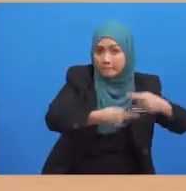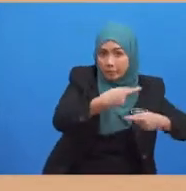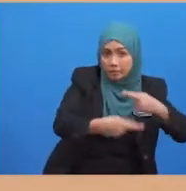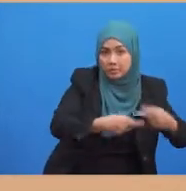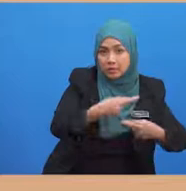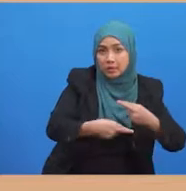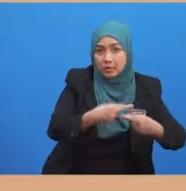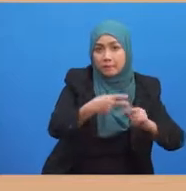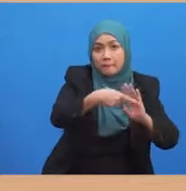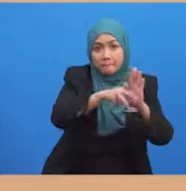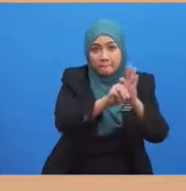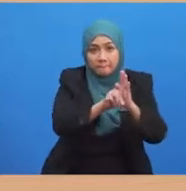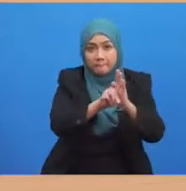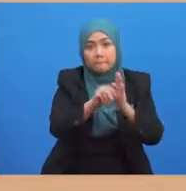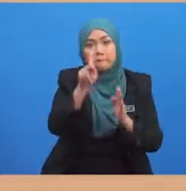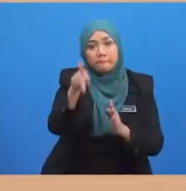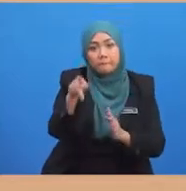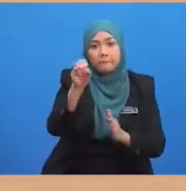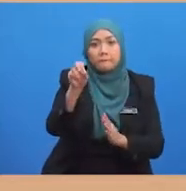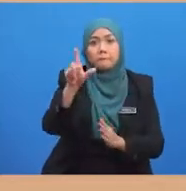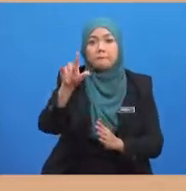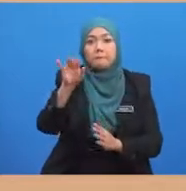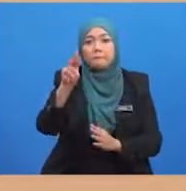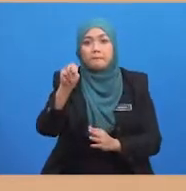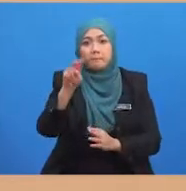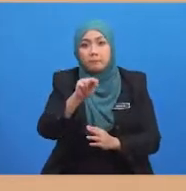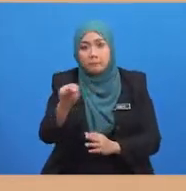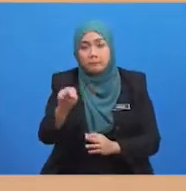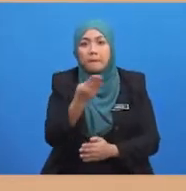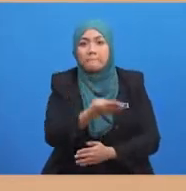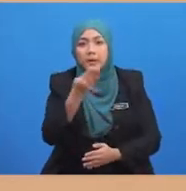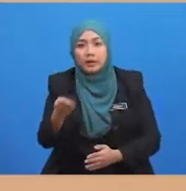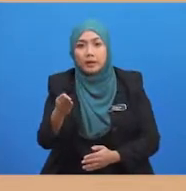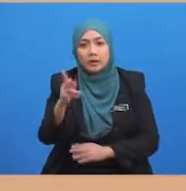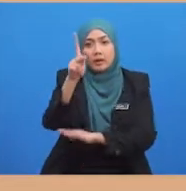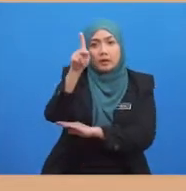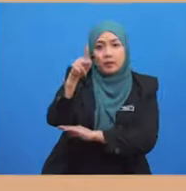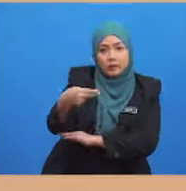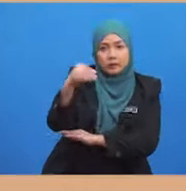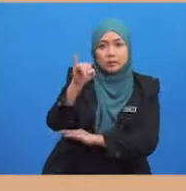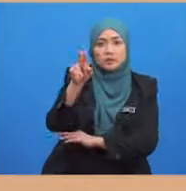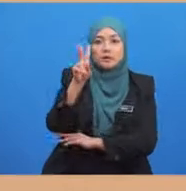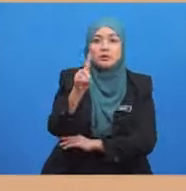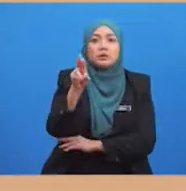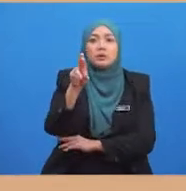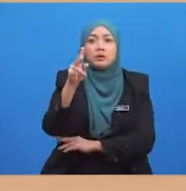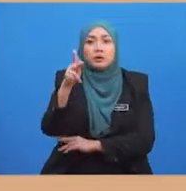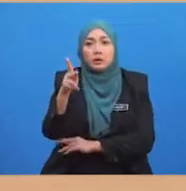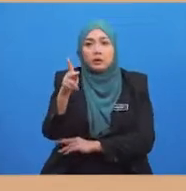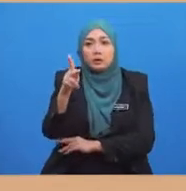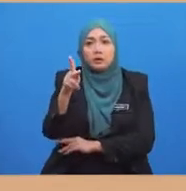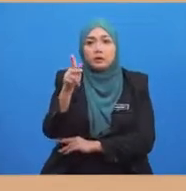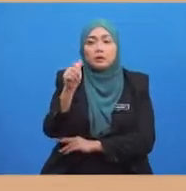proses pempolimeran bahan-bahan hidrokarbon. Getah sintetik ialah getah